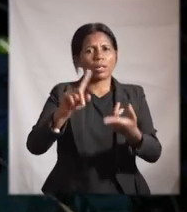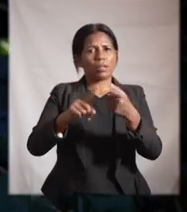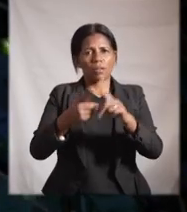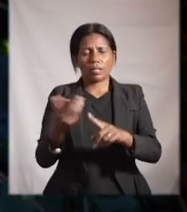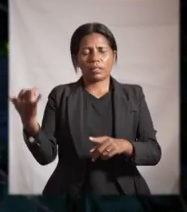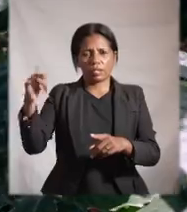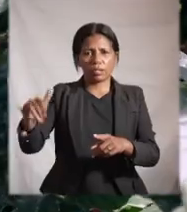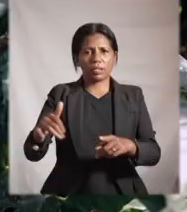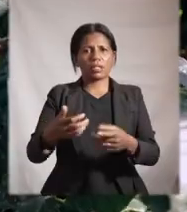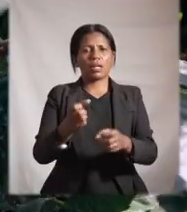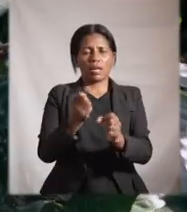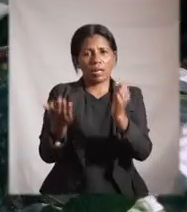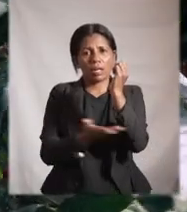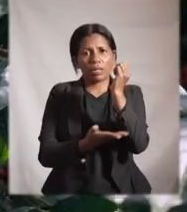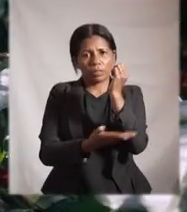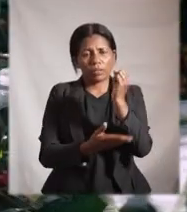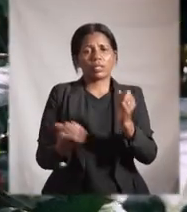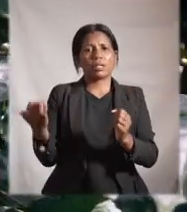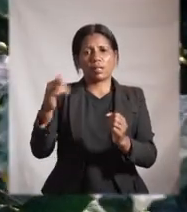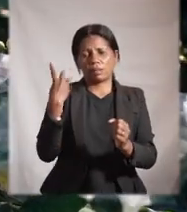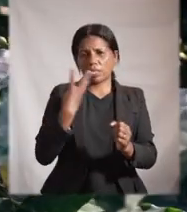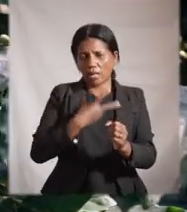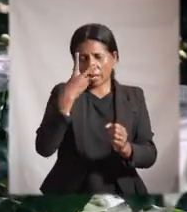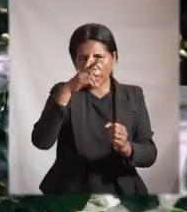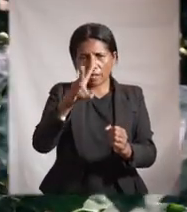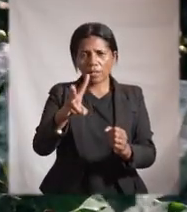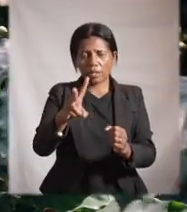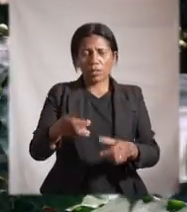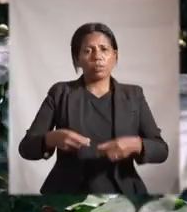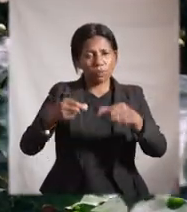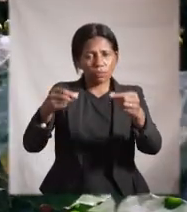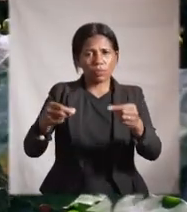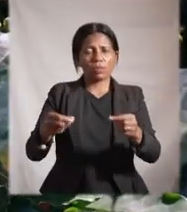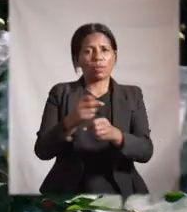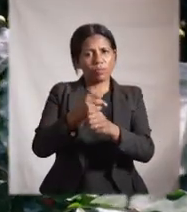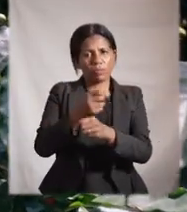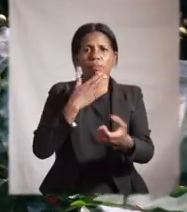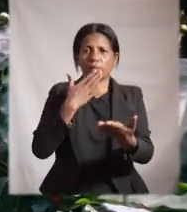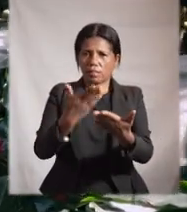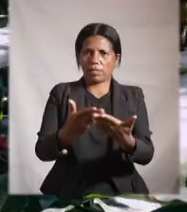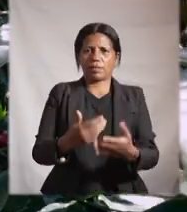maluk sira kadoti ansa nene ami hare ne fuane ansa fofuan duni.